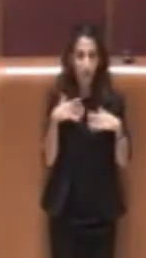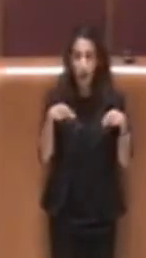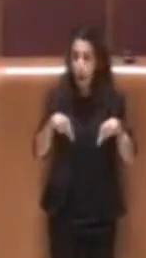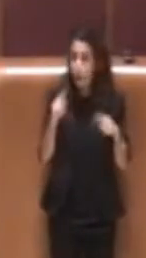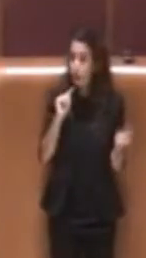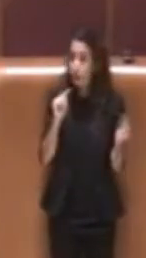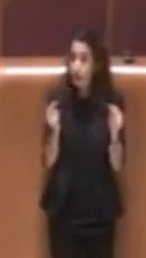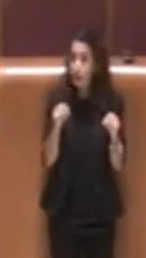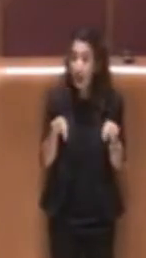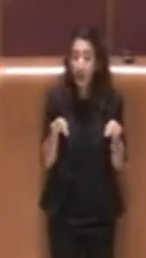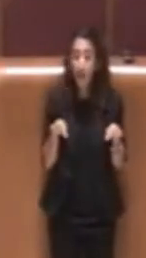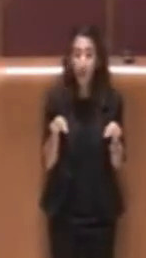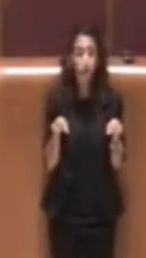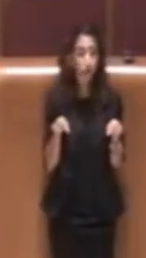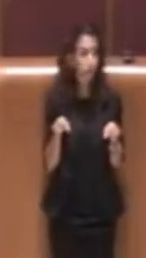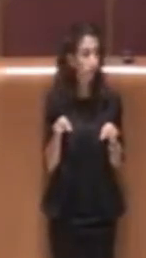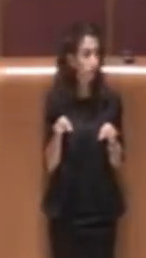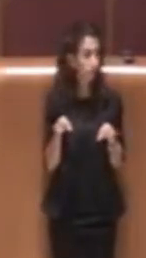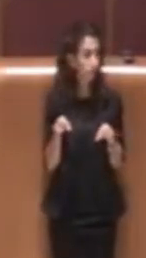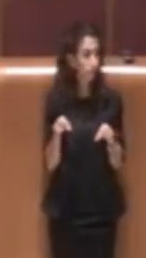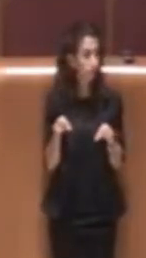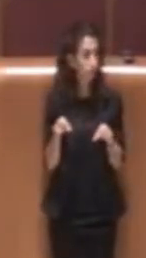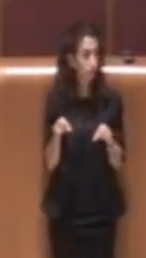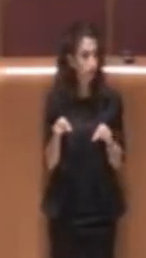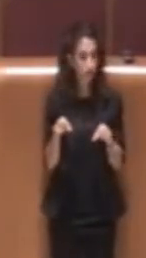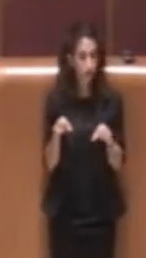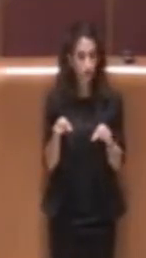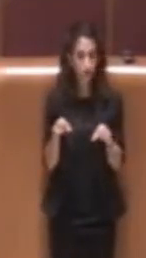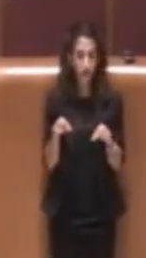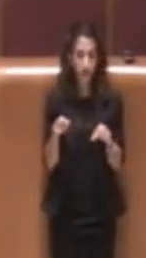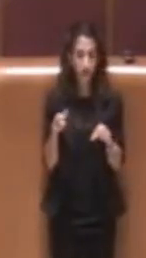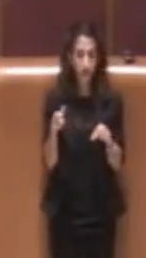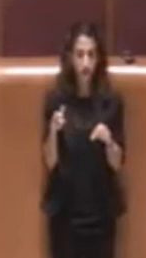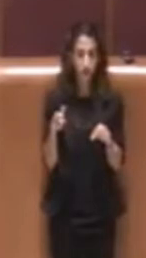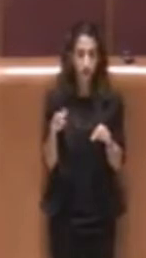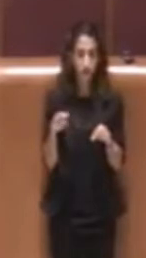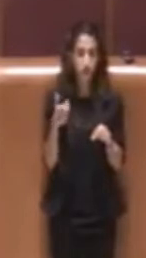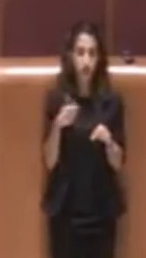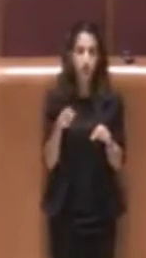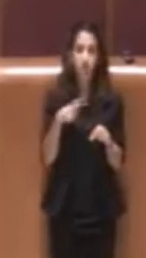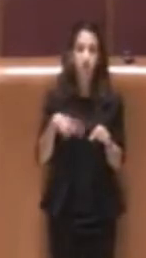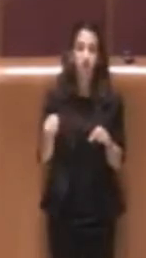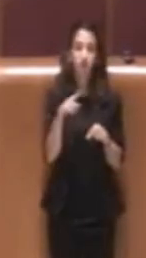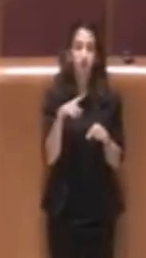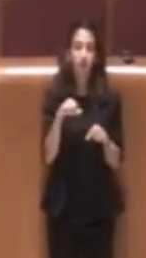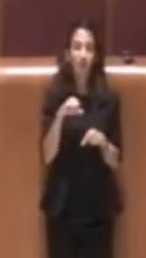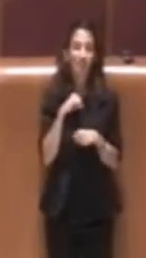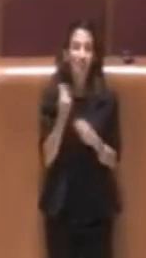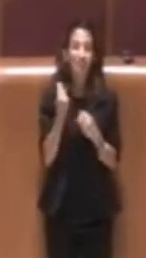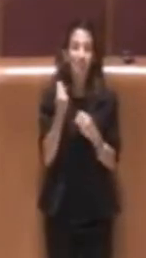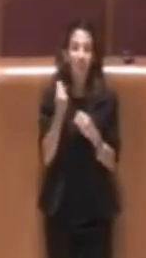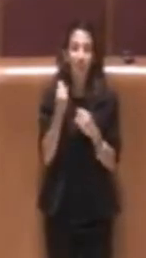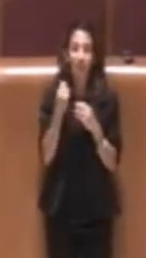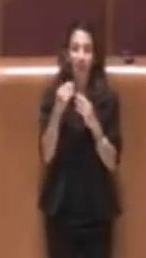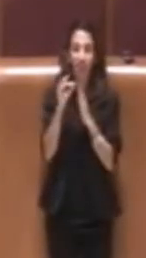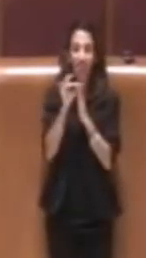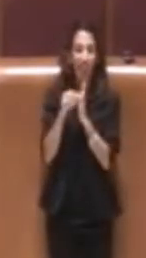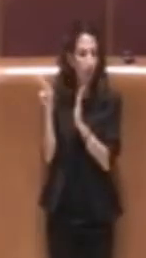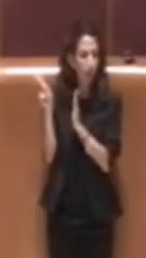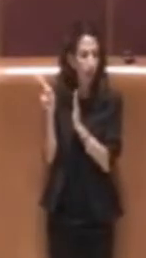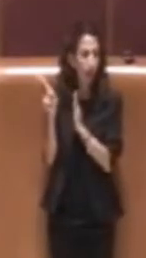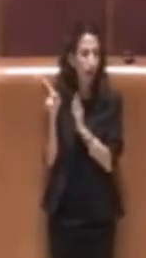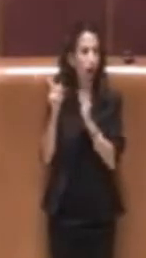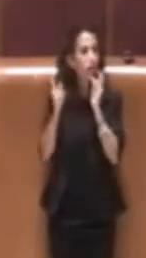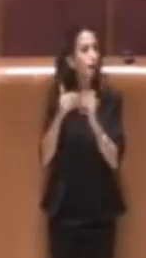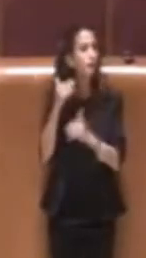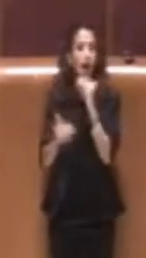che stiamo, come dire, dando per scontato che quanto deliberato verrà comunque portato avanti dagli